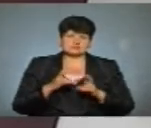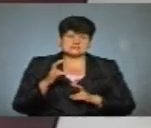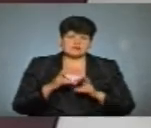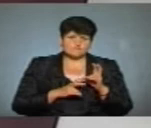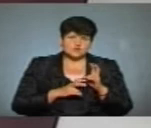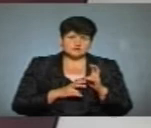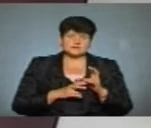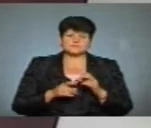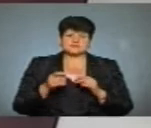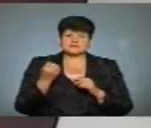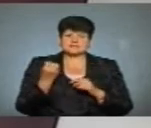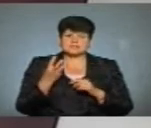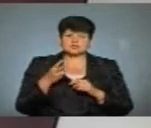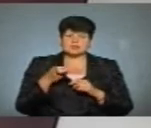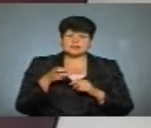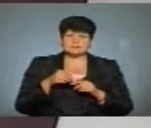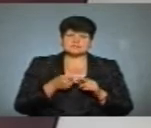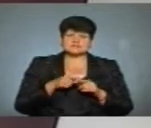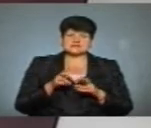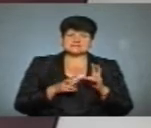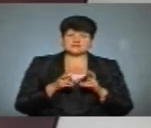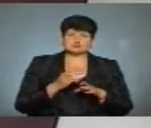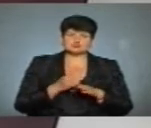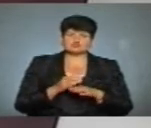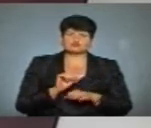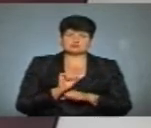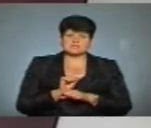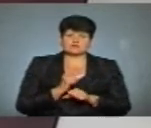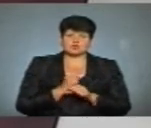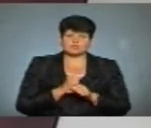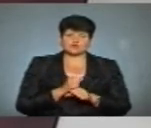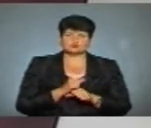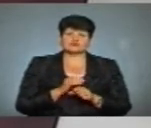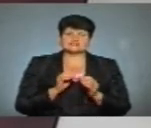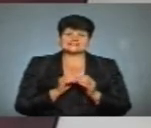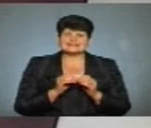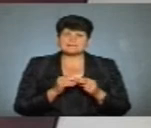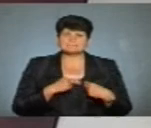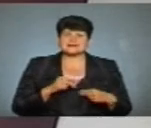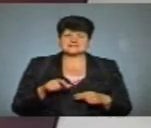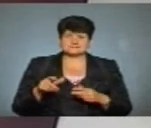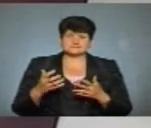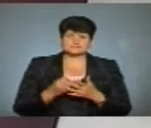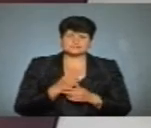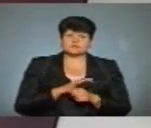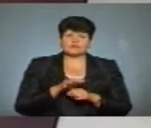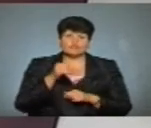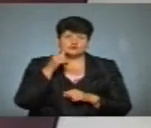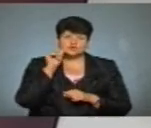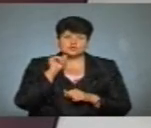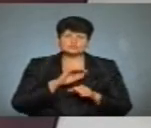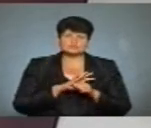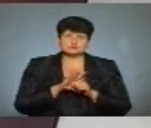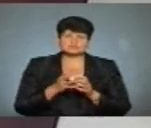Паничев. Нагадаю, 13 липня цей завод частково призупинив роботу, бо у 10 працівників підтвердили коронавірус. Вчора